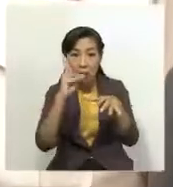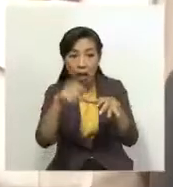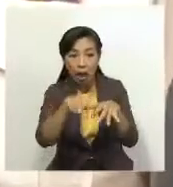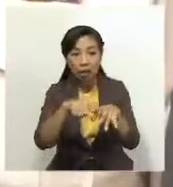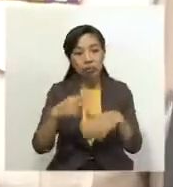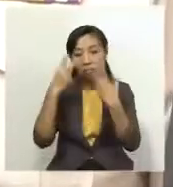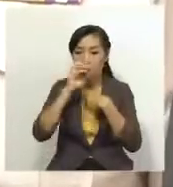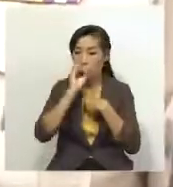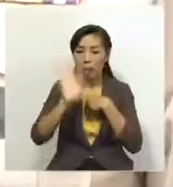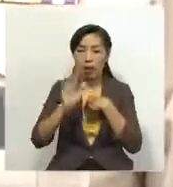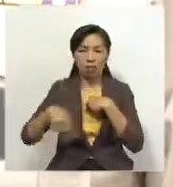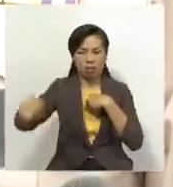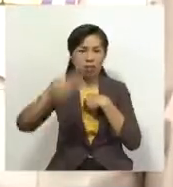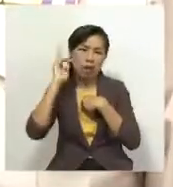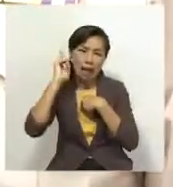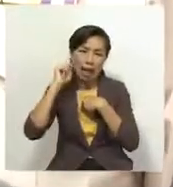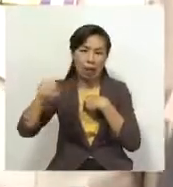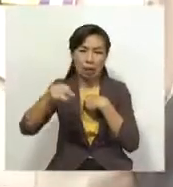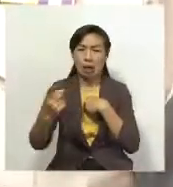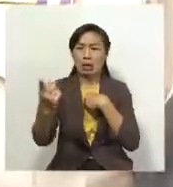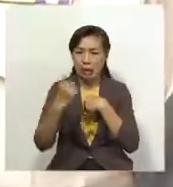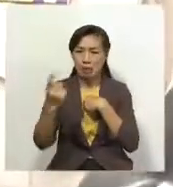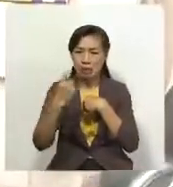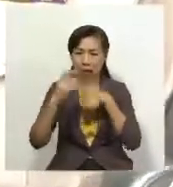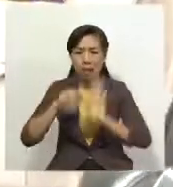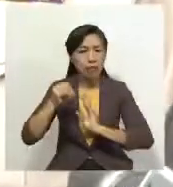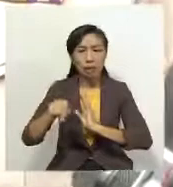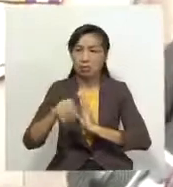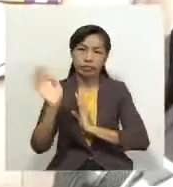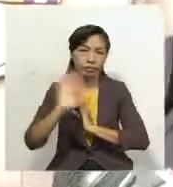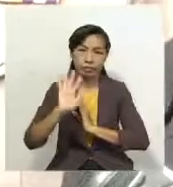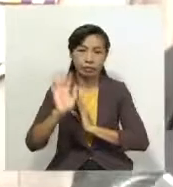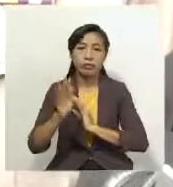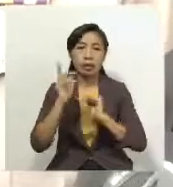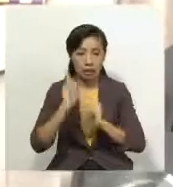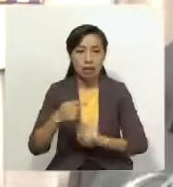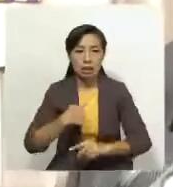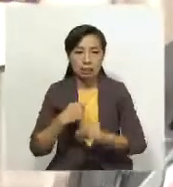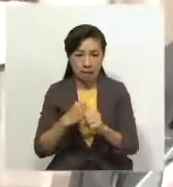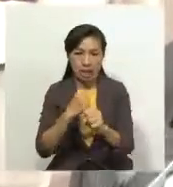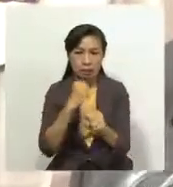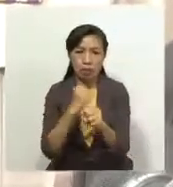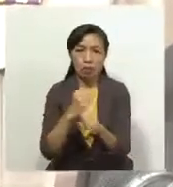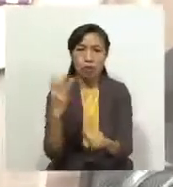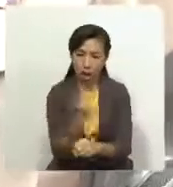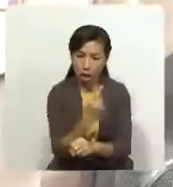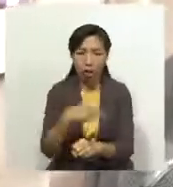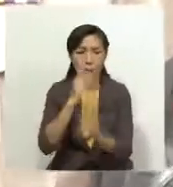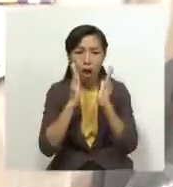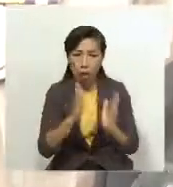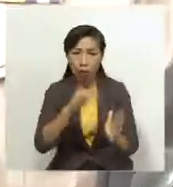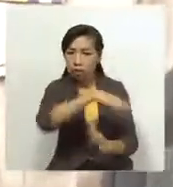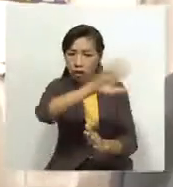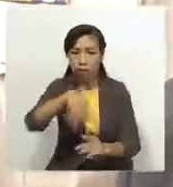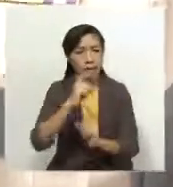ได้เมื่อใดและไม่อยากให้สื่อมวลชนนะคะถามคำถามลักษณะนี้ยืนยันจะพยายามดำเนินการให้เร็วที่สุดและให้ทุกคนปล